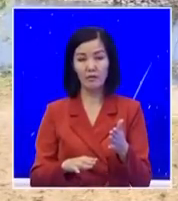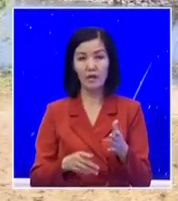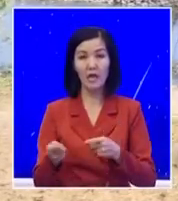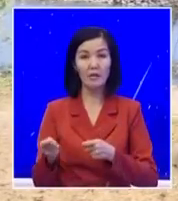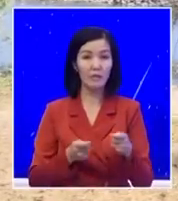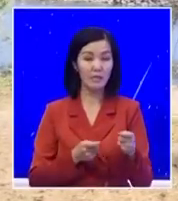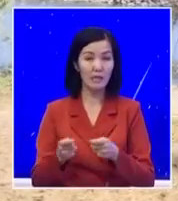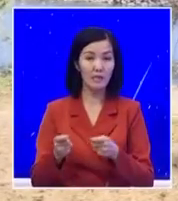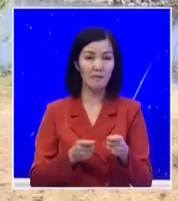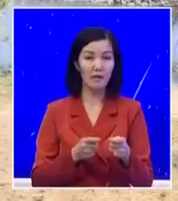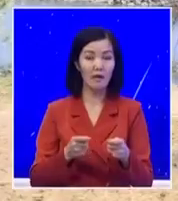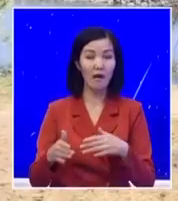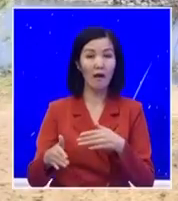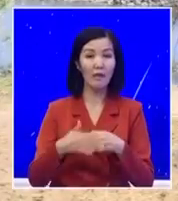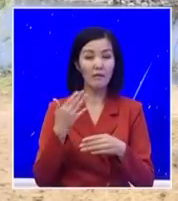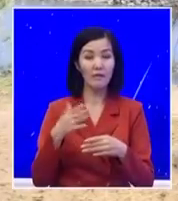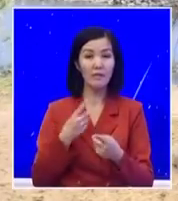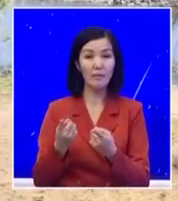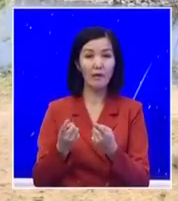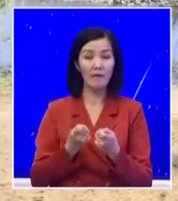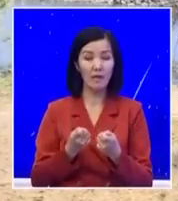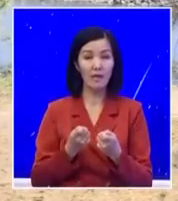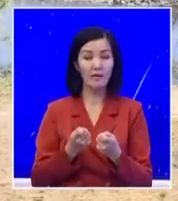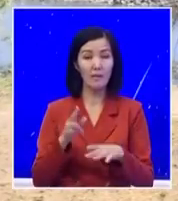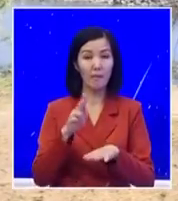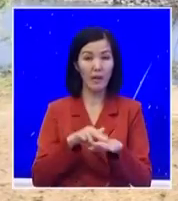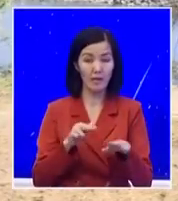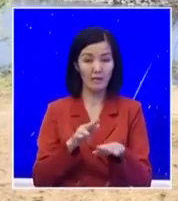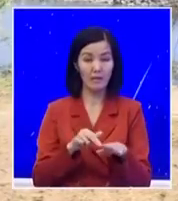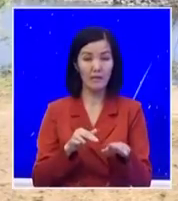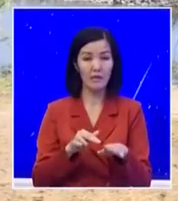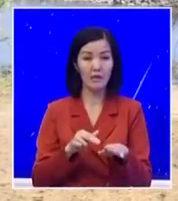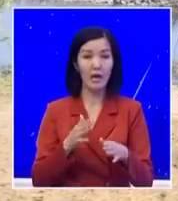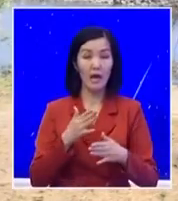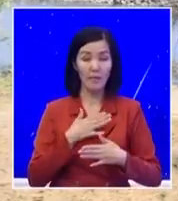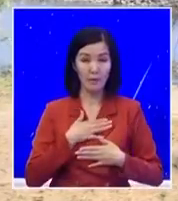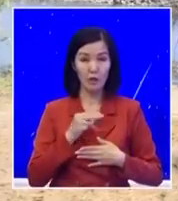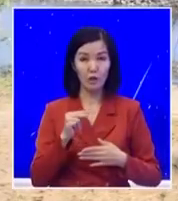административной ответственности, то есть привлекают сотрудники управления полиции. А мы